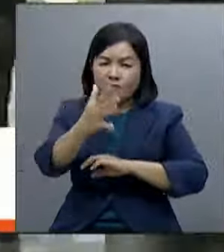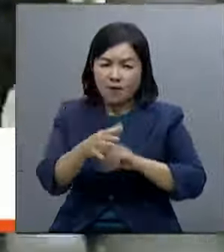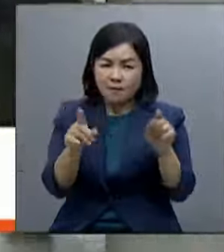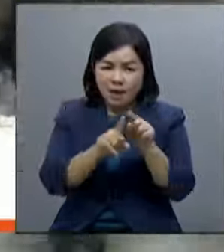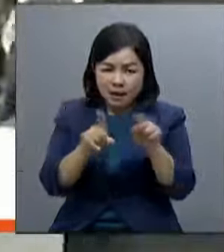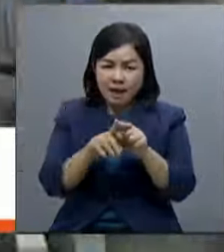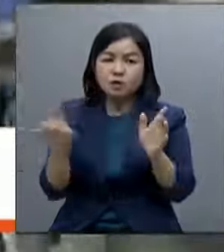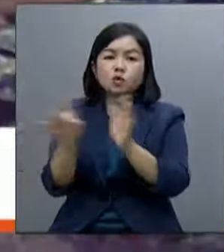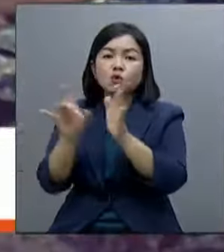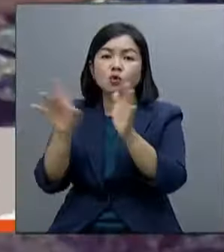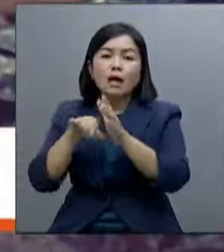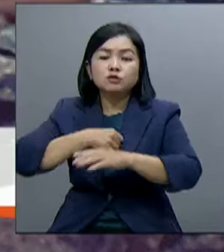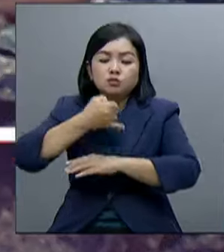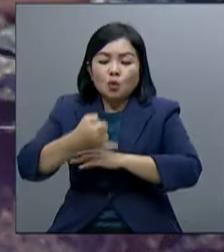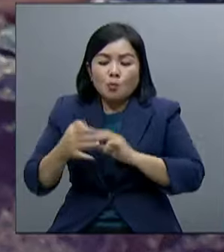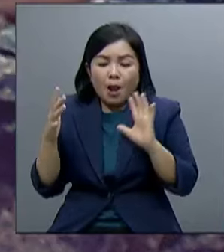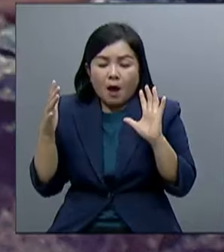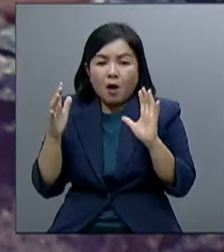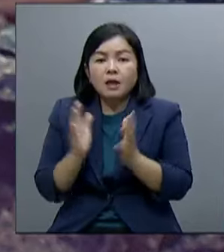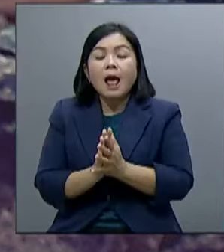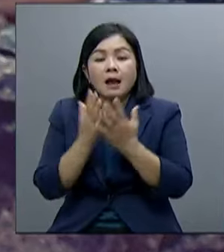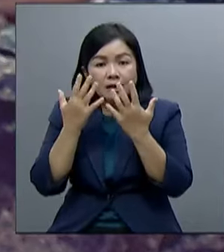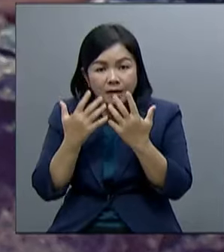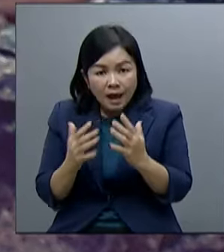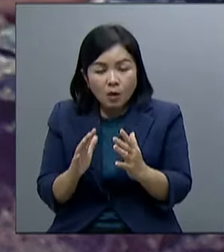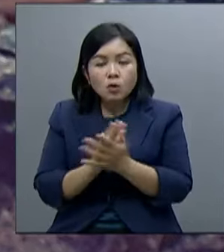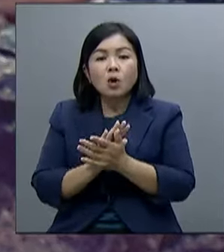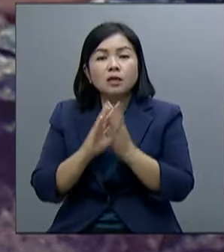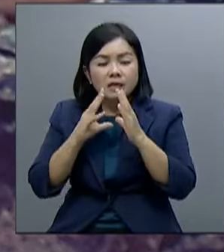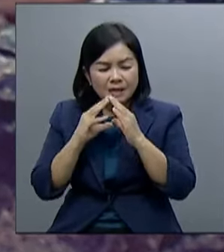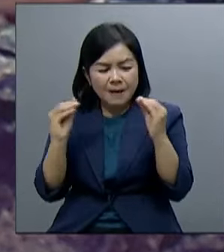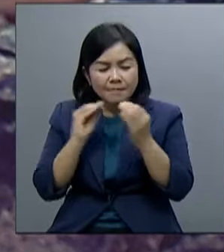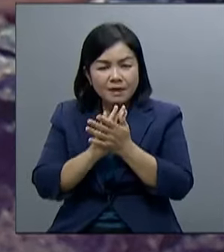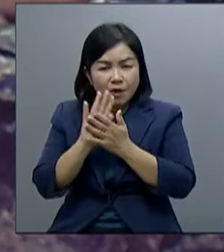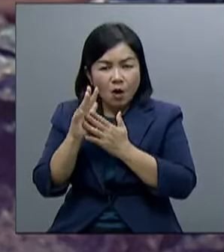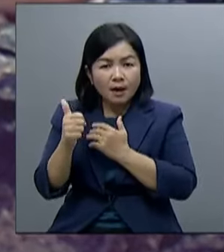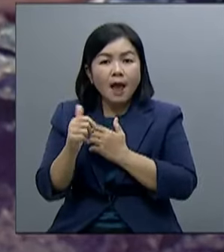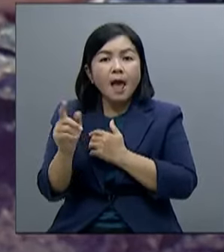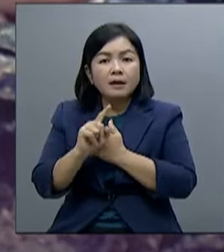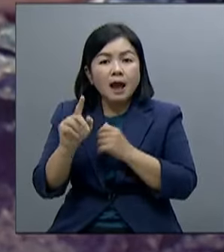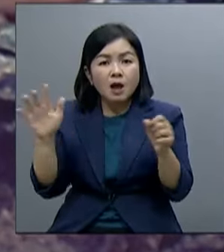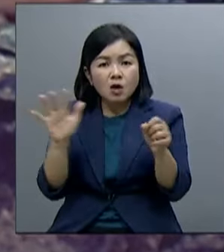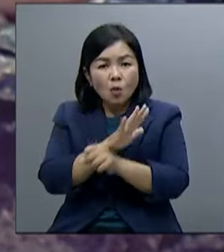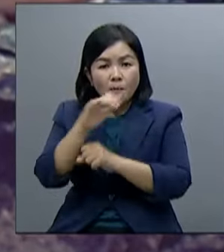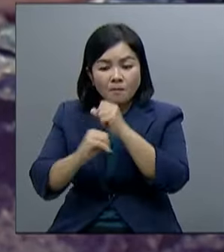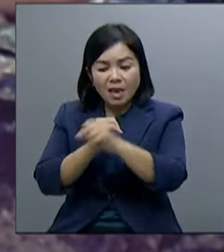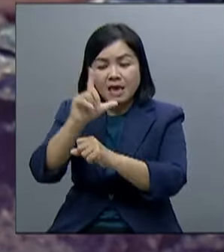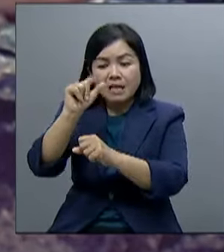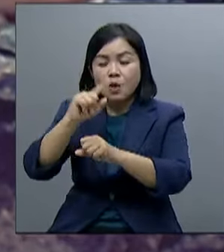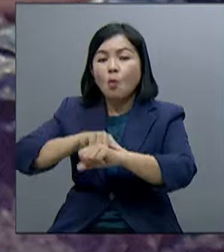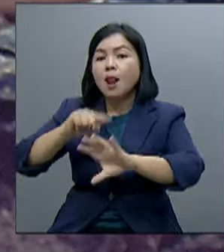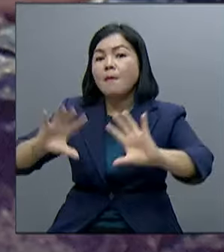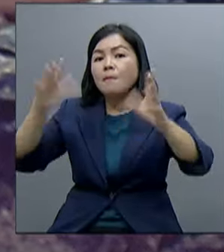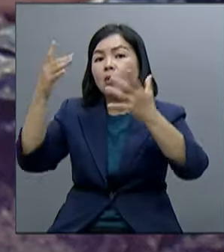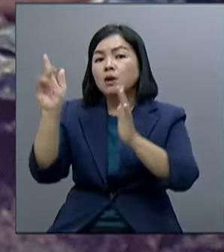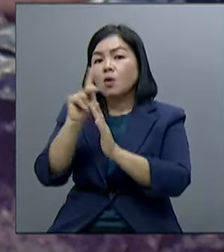คดีถึงที่สิ้นสุดไปค่ะแต่ก่อนที่เรื่องราวจะยุติลงไปด้วยครบ 20ปีตามอายุความอาญา